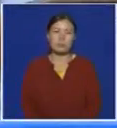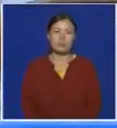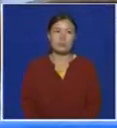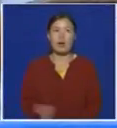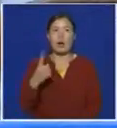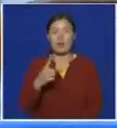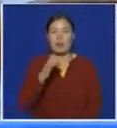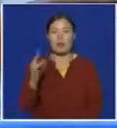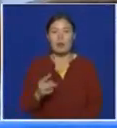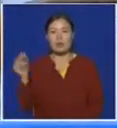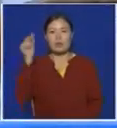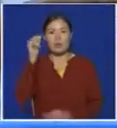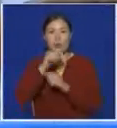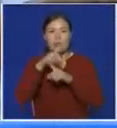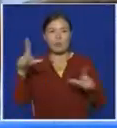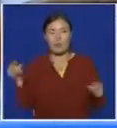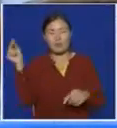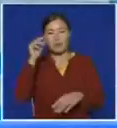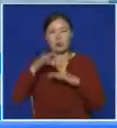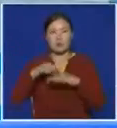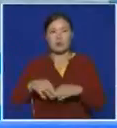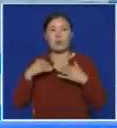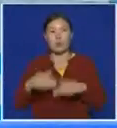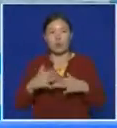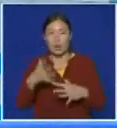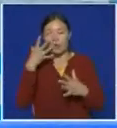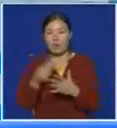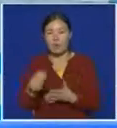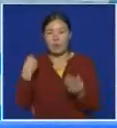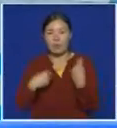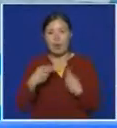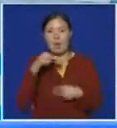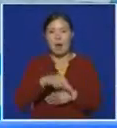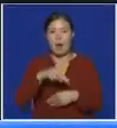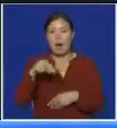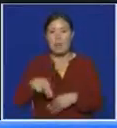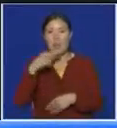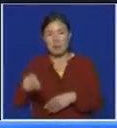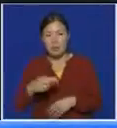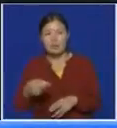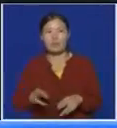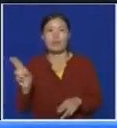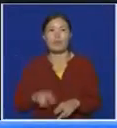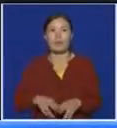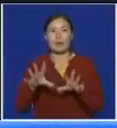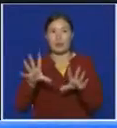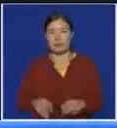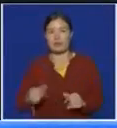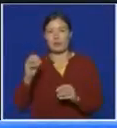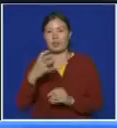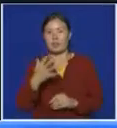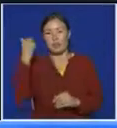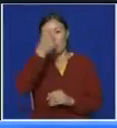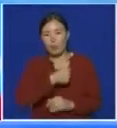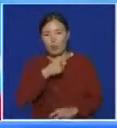Один раз в год школьники разных школ шьют свою униформу, учат ПДД. Все свои знания ребята продемонстрируют на ежегодном